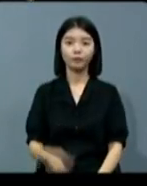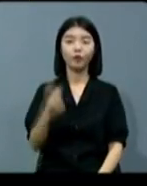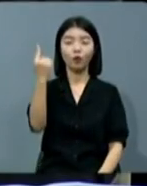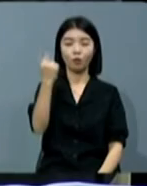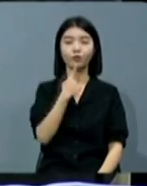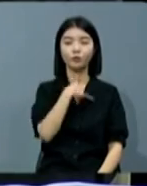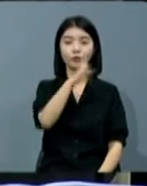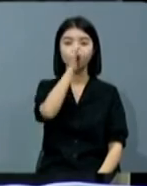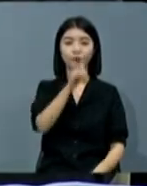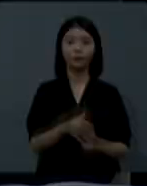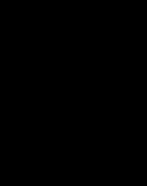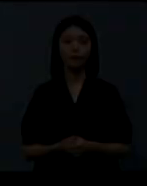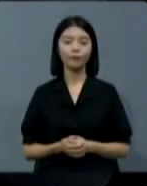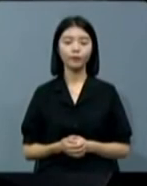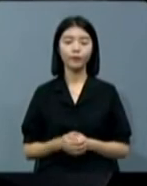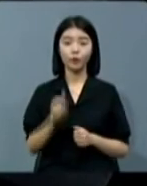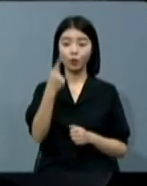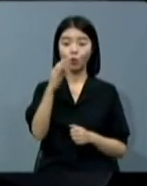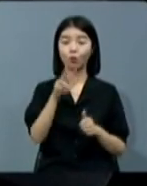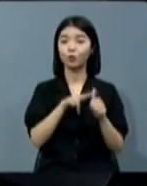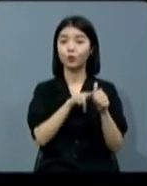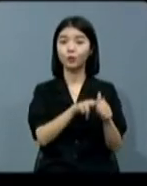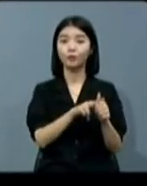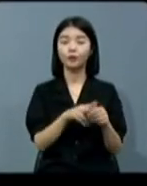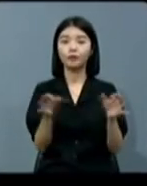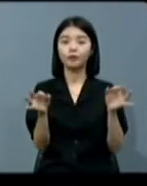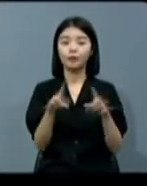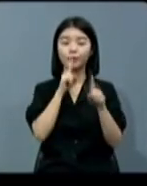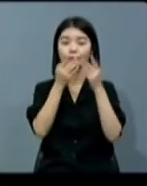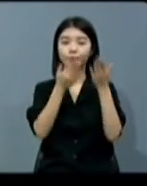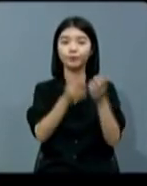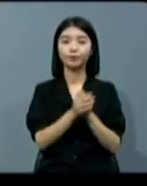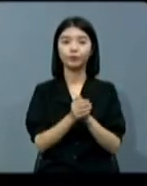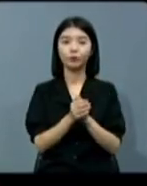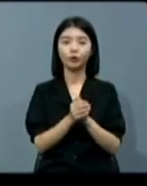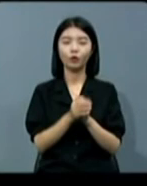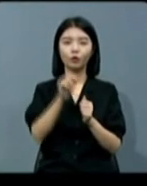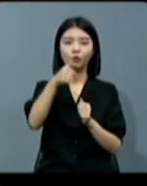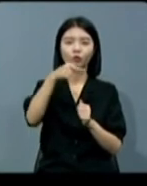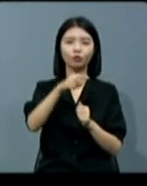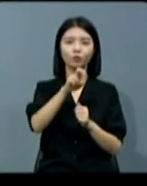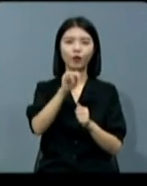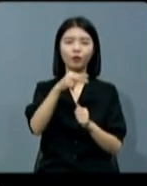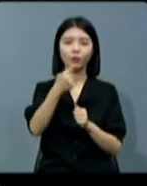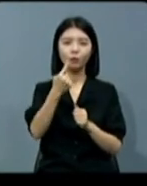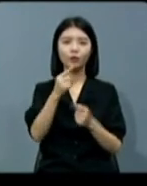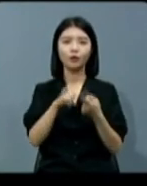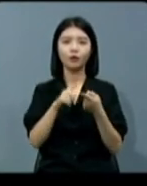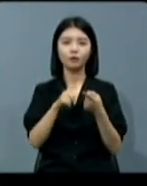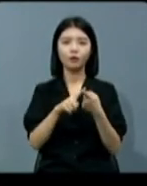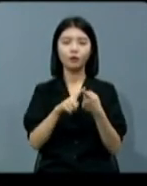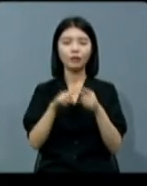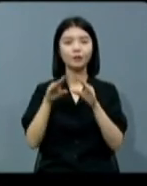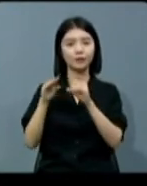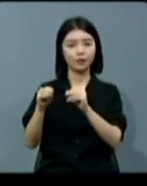당대표로서 참여하셨죠. 네, 고맙습니다. 홍 후보님. 예. 간단하게 공매도에 대해서 아주 화끈하게 이제